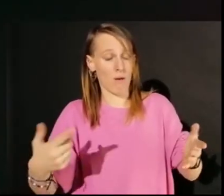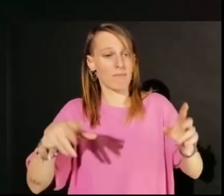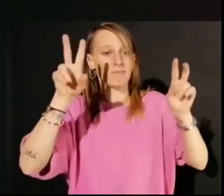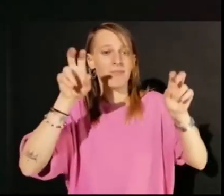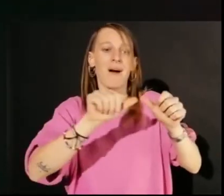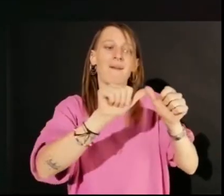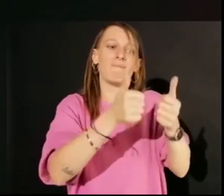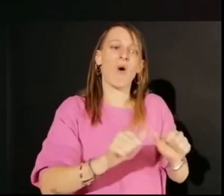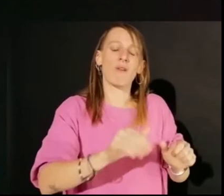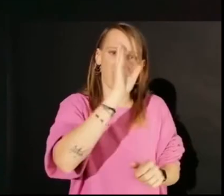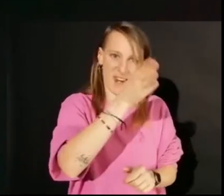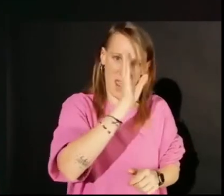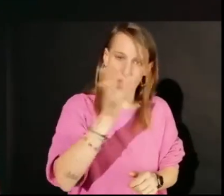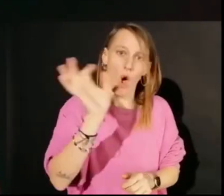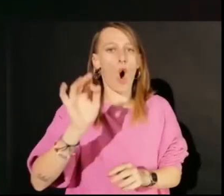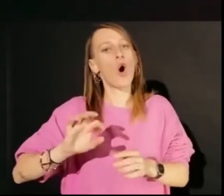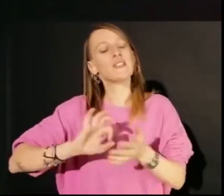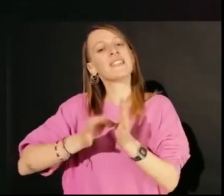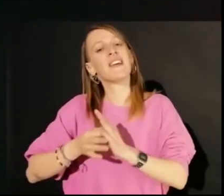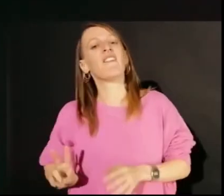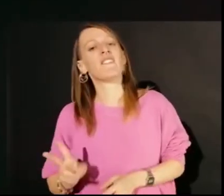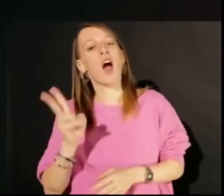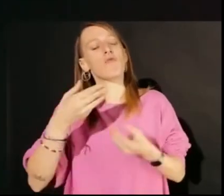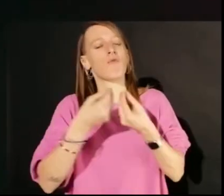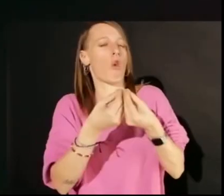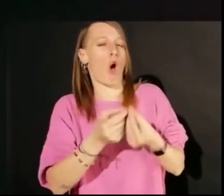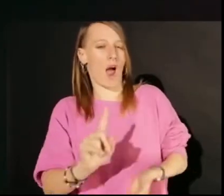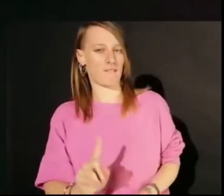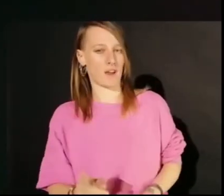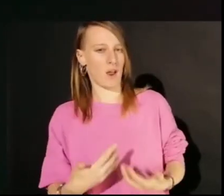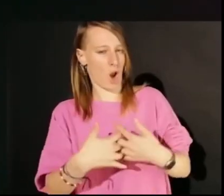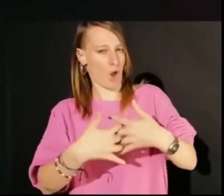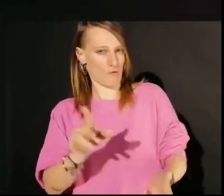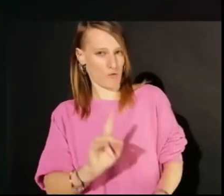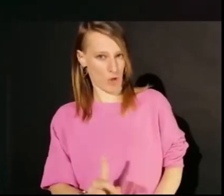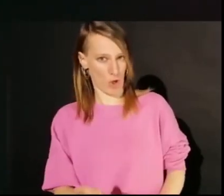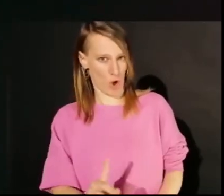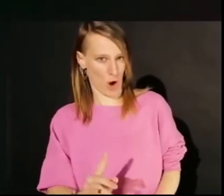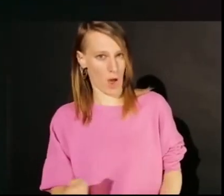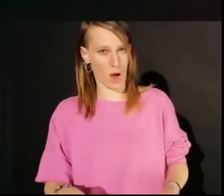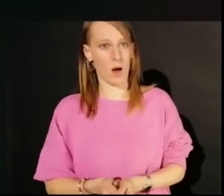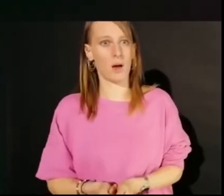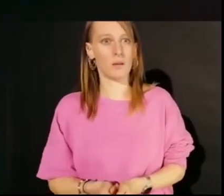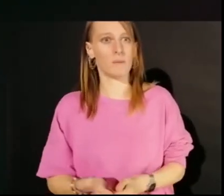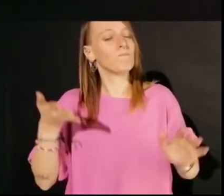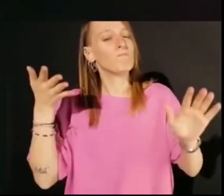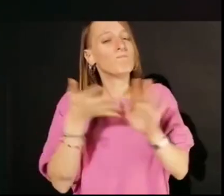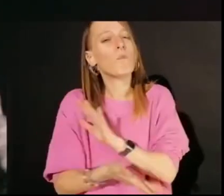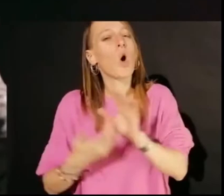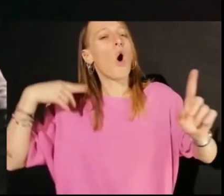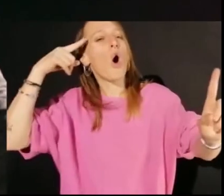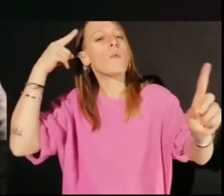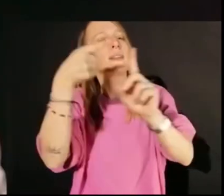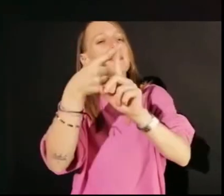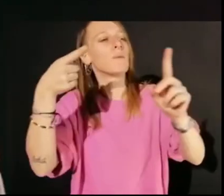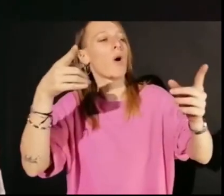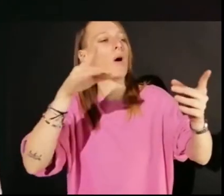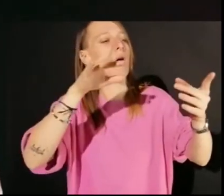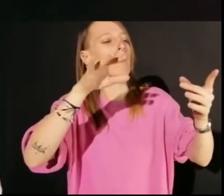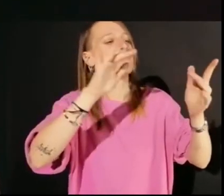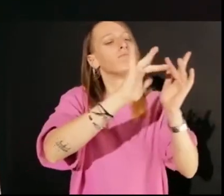no caben los moldes rígidos, el sistema binario no funciona, pero sobre todo para tener una vida de estas que merezcan la pena ser vivida, ¿no? Para poder